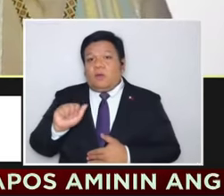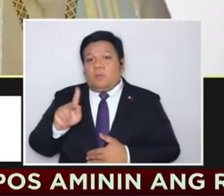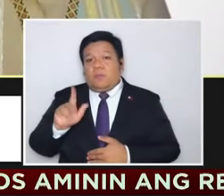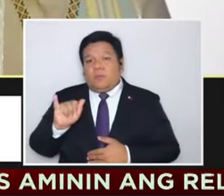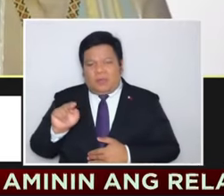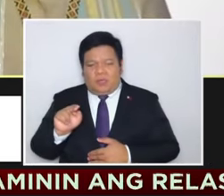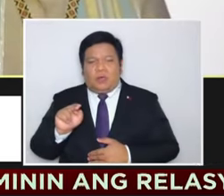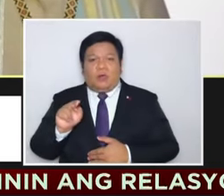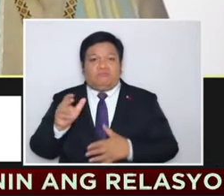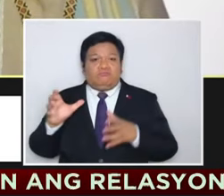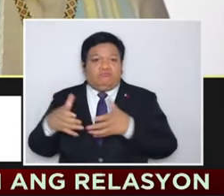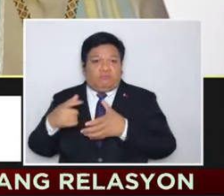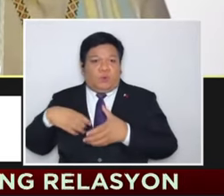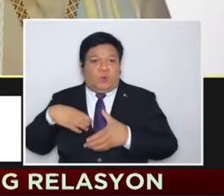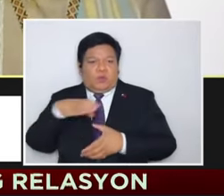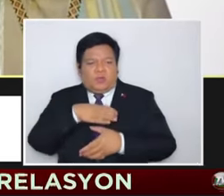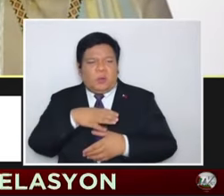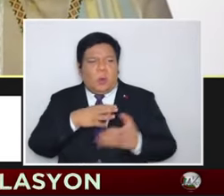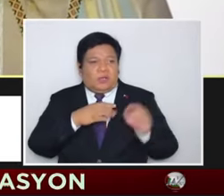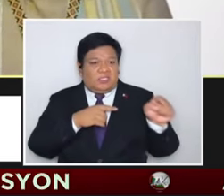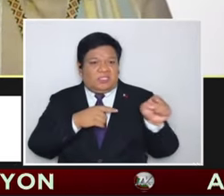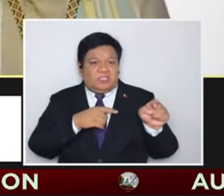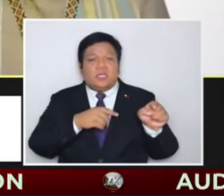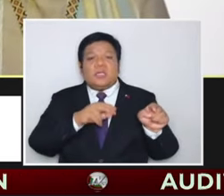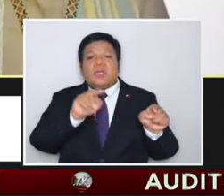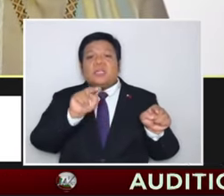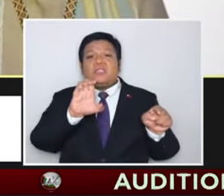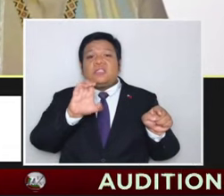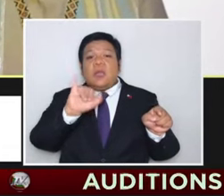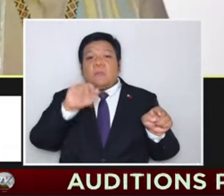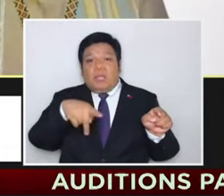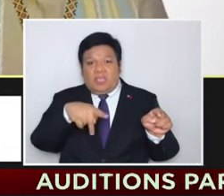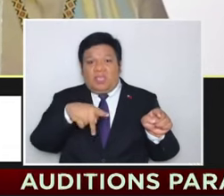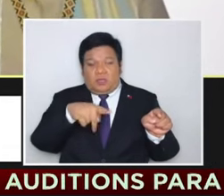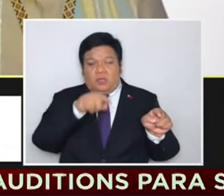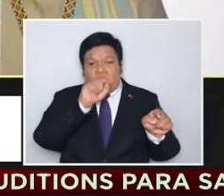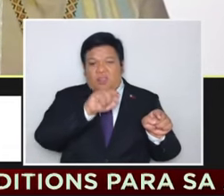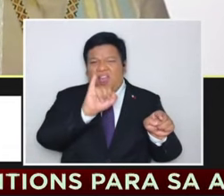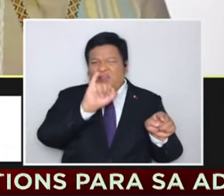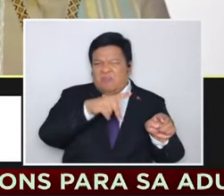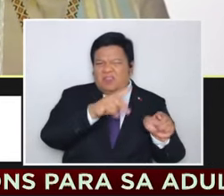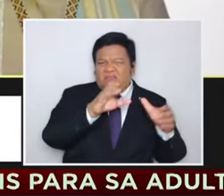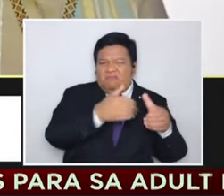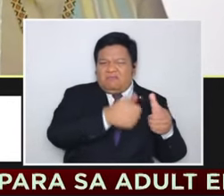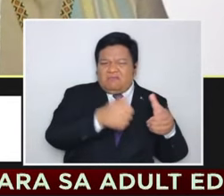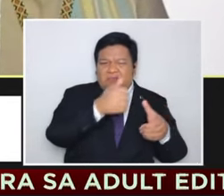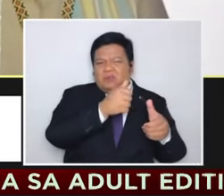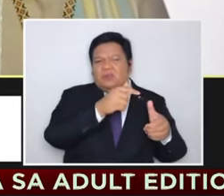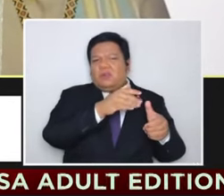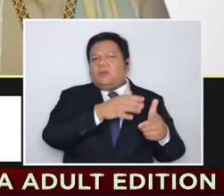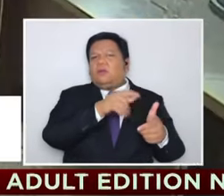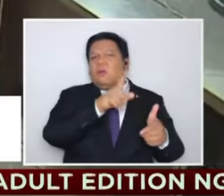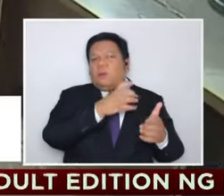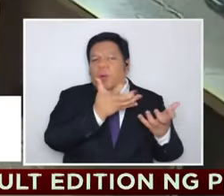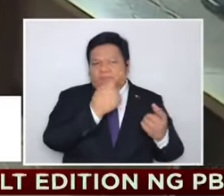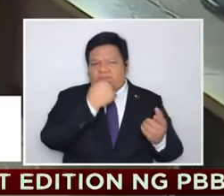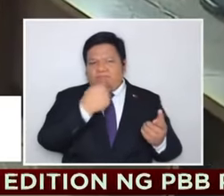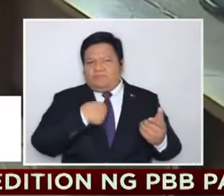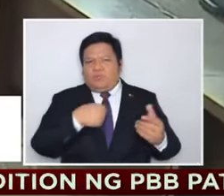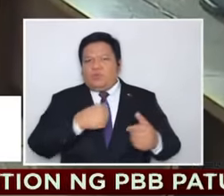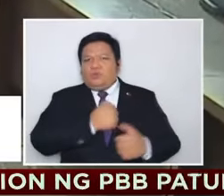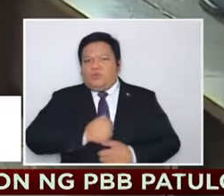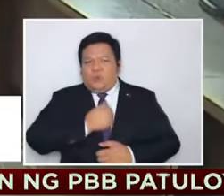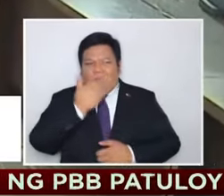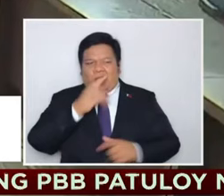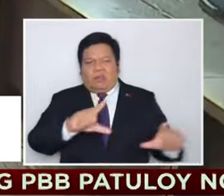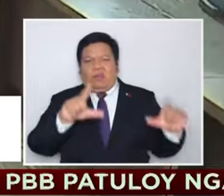opisyal ng National Commission on Indigenous Peoples na nasa ilalim ng DSWD dahil sa pangre-red tag umano sa kanilang grupo. RG